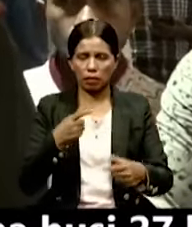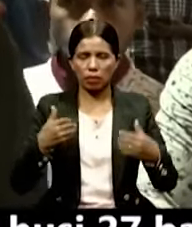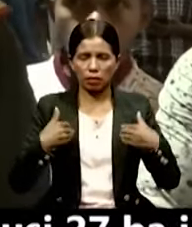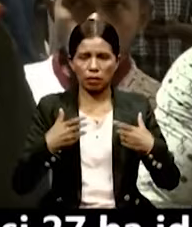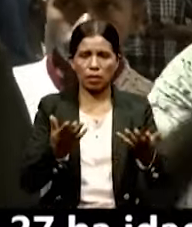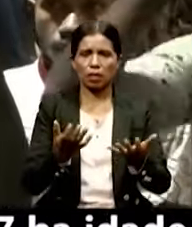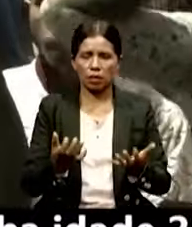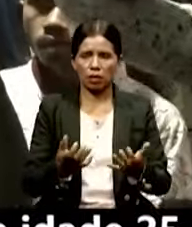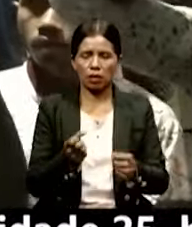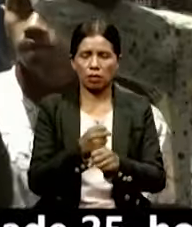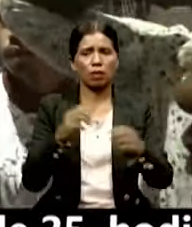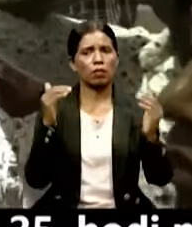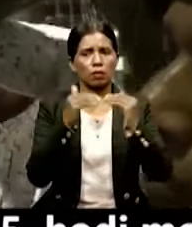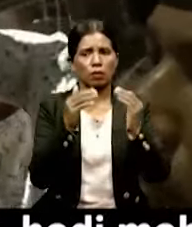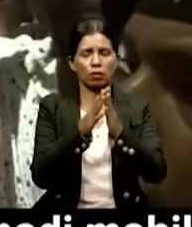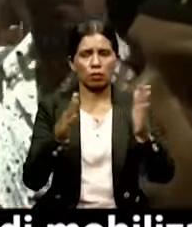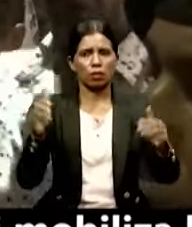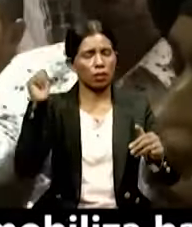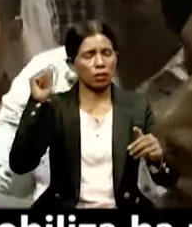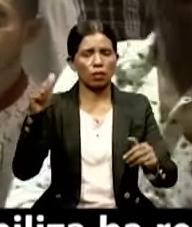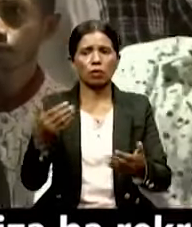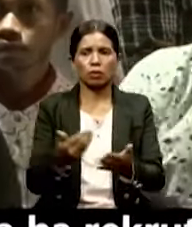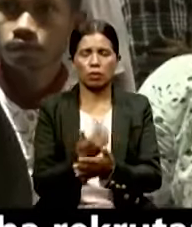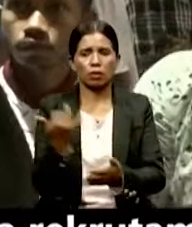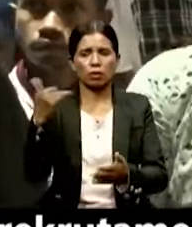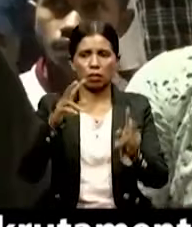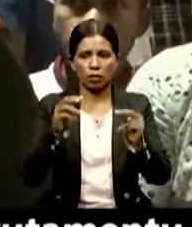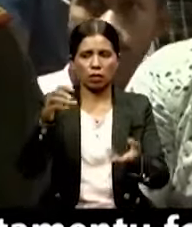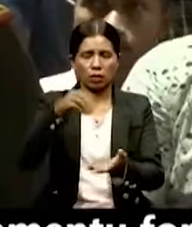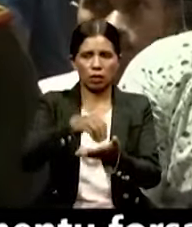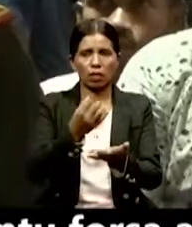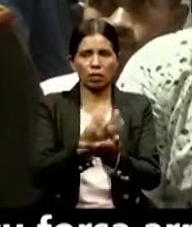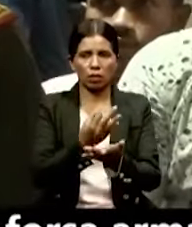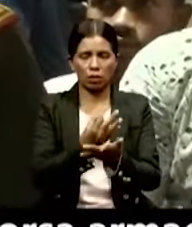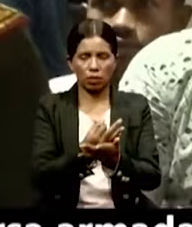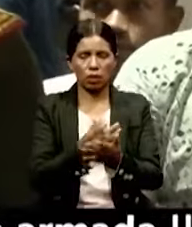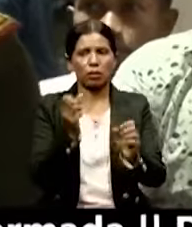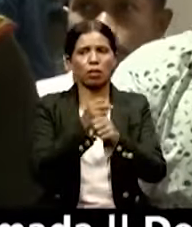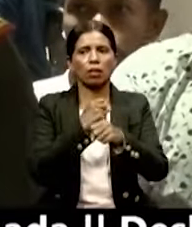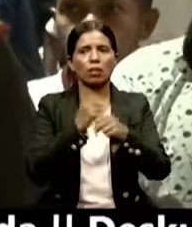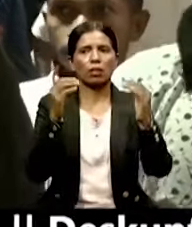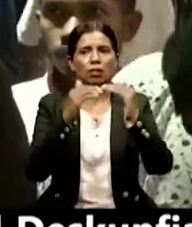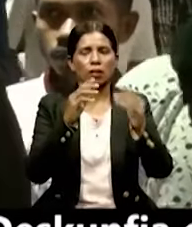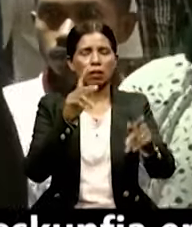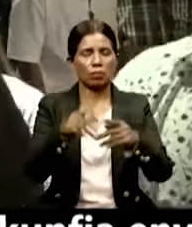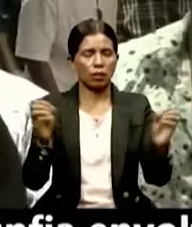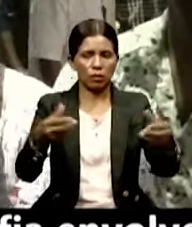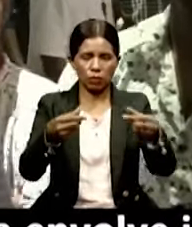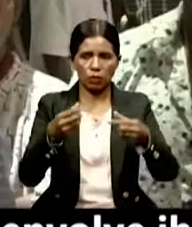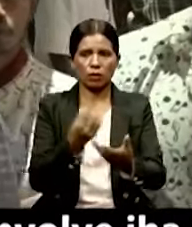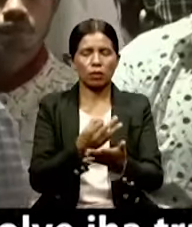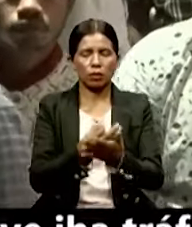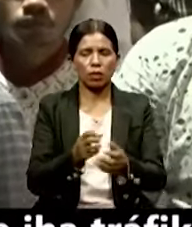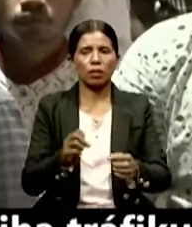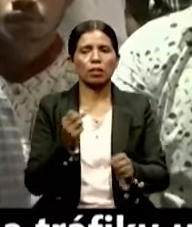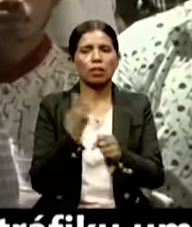Interesaru be atu hal kongresu ne kandidatu fong sene mainen sira matingi tawasan para ita halu kongresu ga. Emala fosan ini tak tahu bisa. Ini musuh